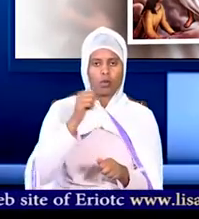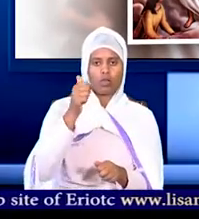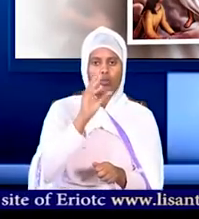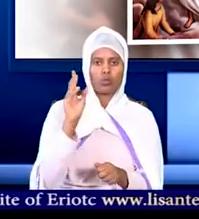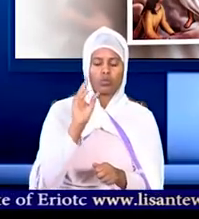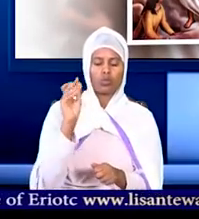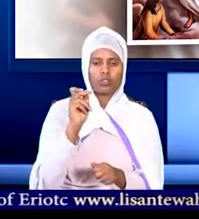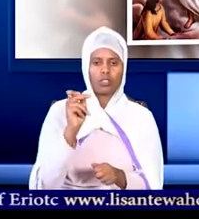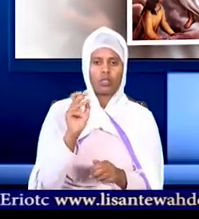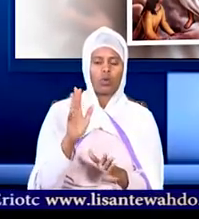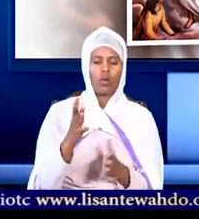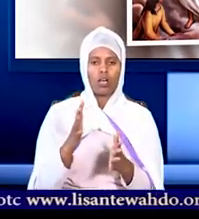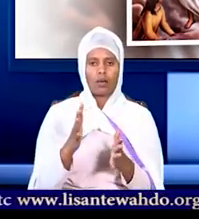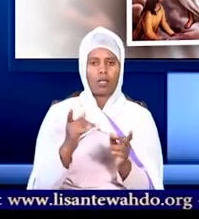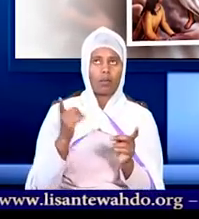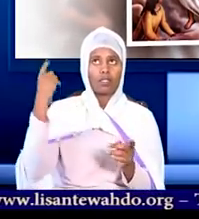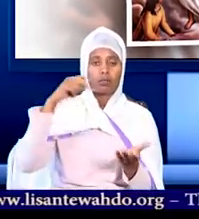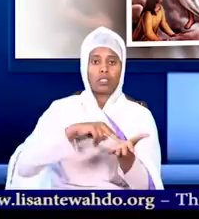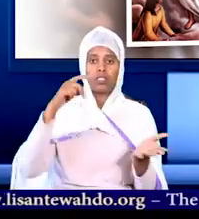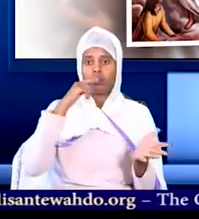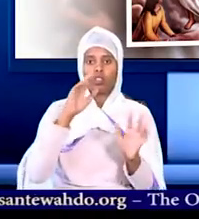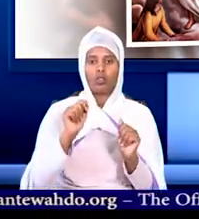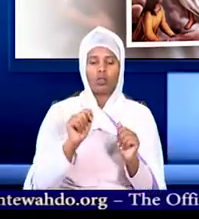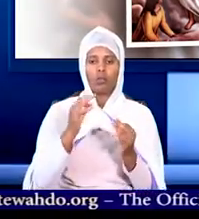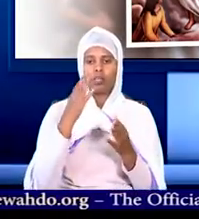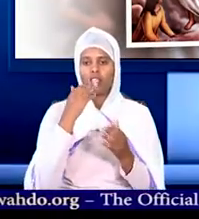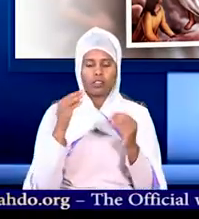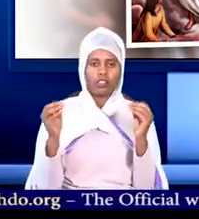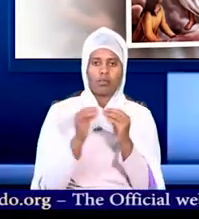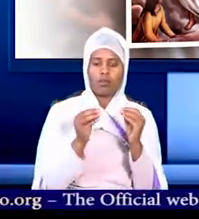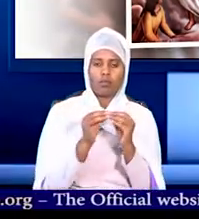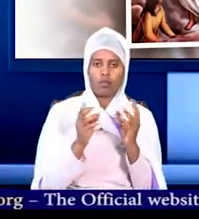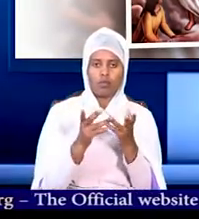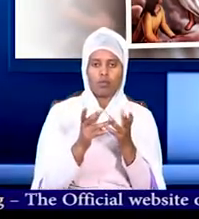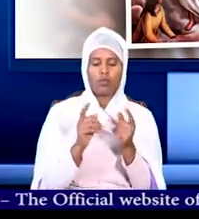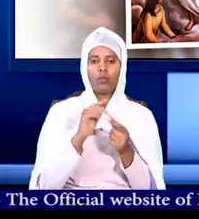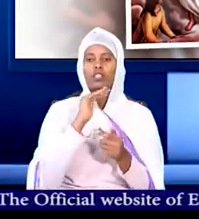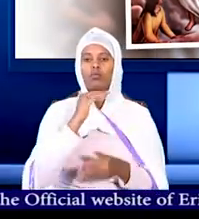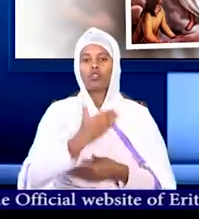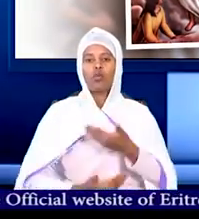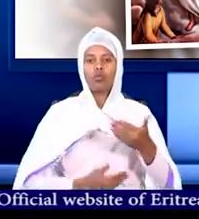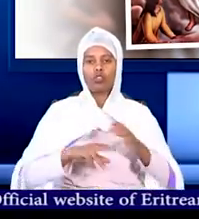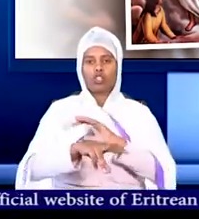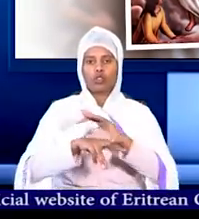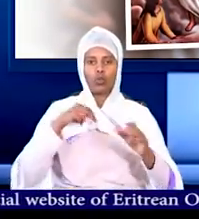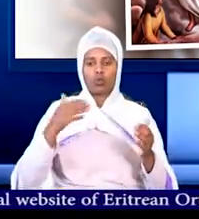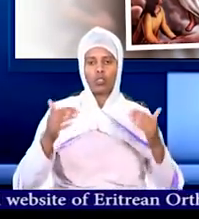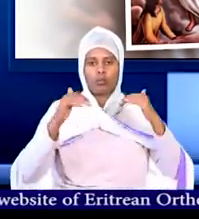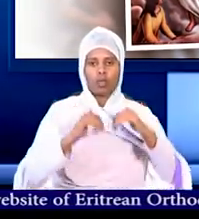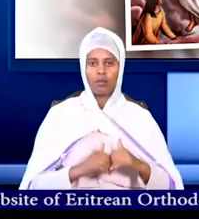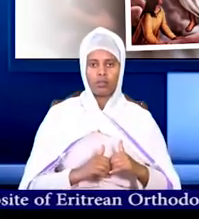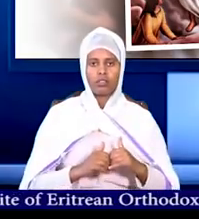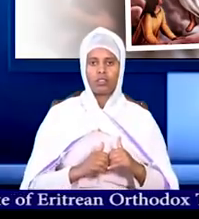ንኸይትስእ ሓሶት ድማ ወሰኹ ቀፂሎም እንታይ ይበሉ ደቂ መዛምርቱ ከይሰርቅዎ እሞ